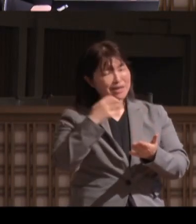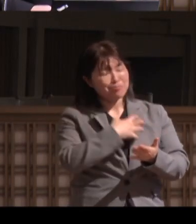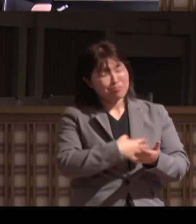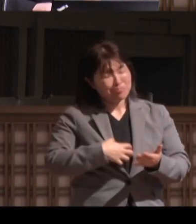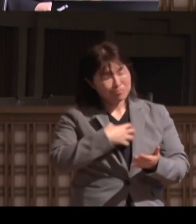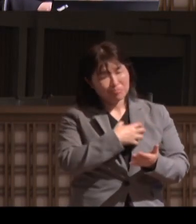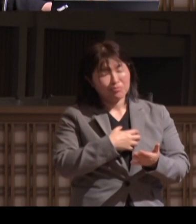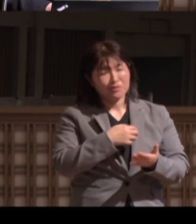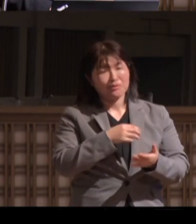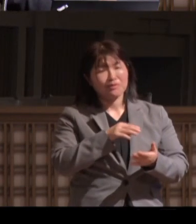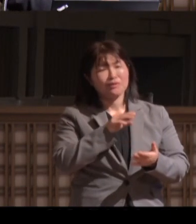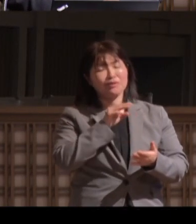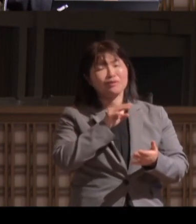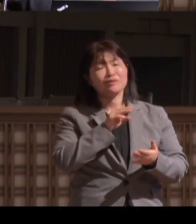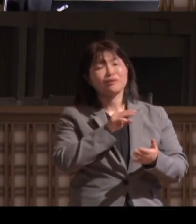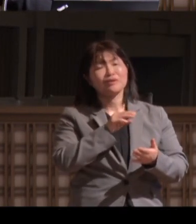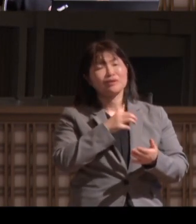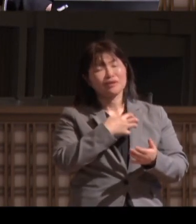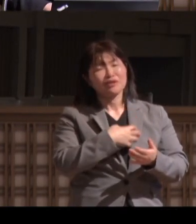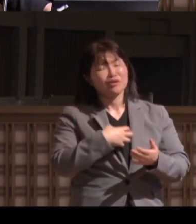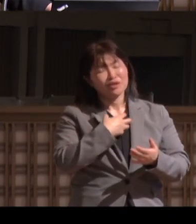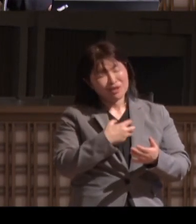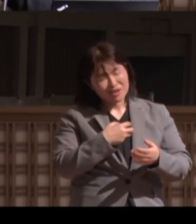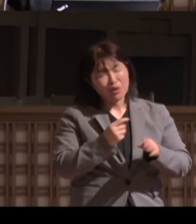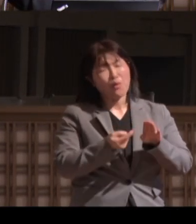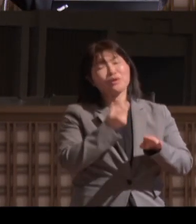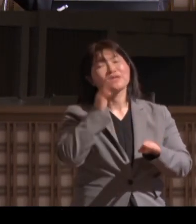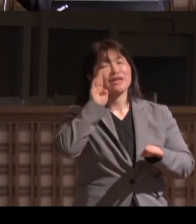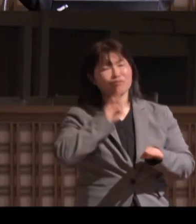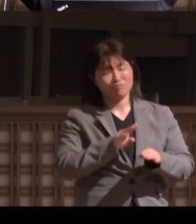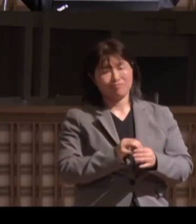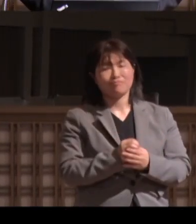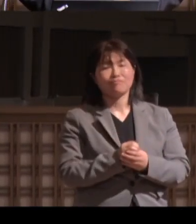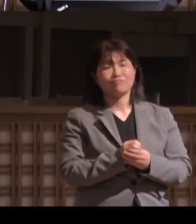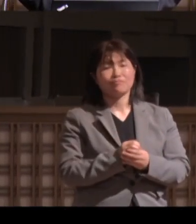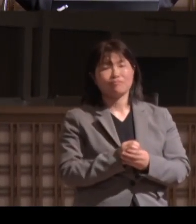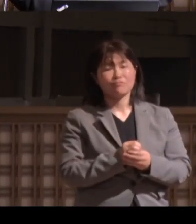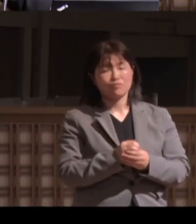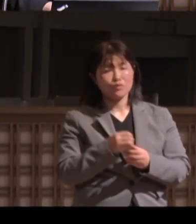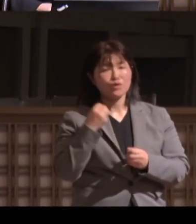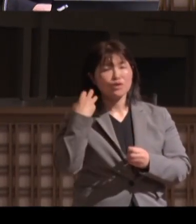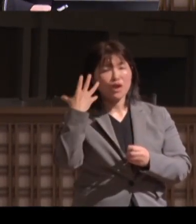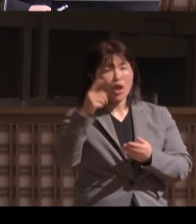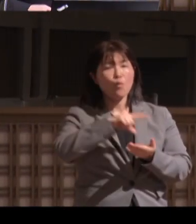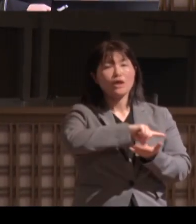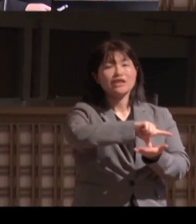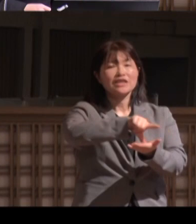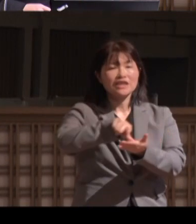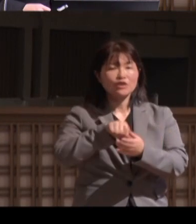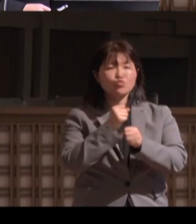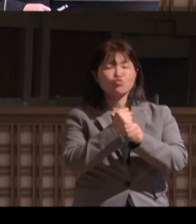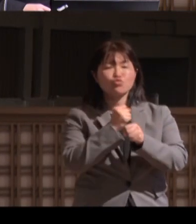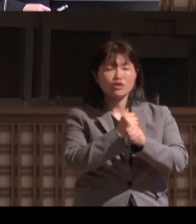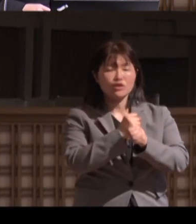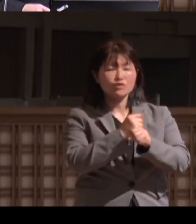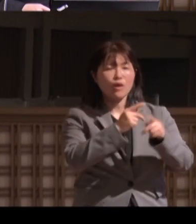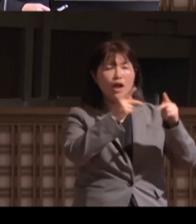するあるいは実際しんどさがえ生まれてくるとえ令和の地域づりは課題解決